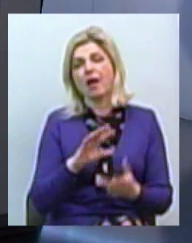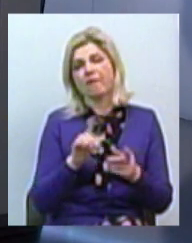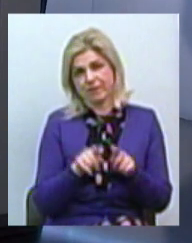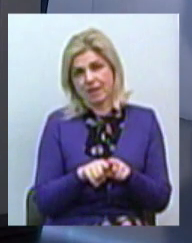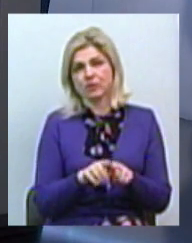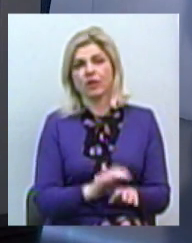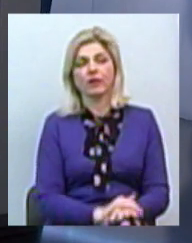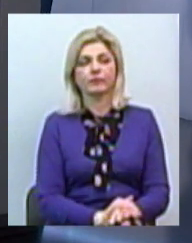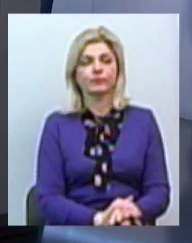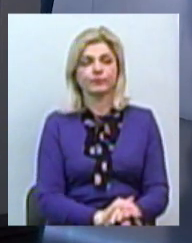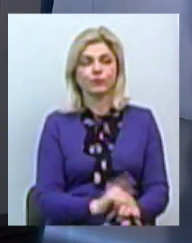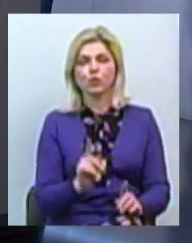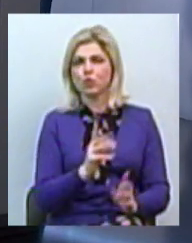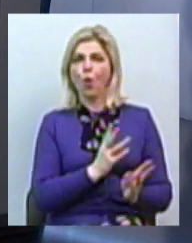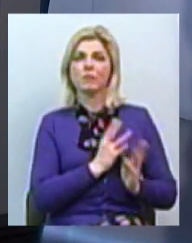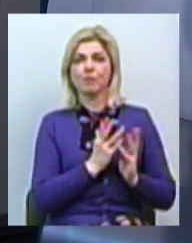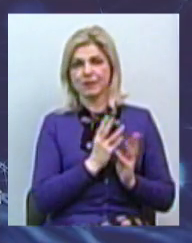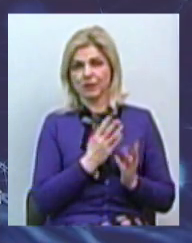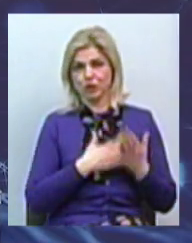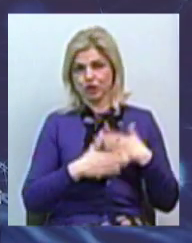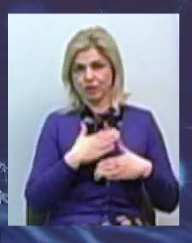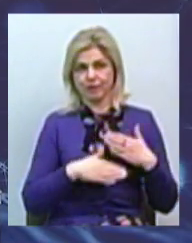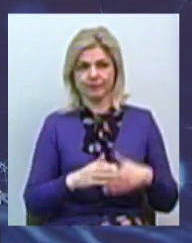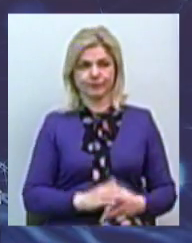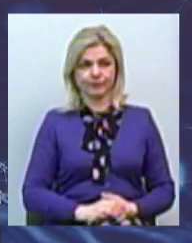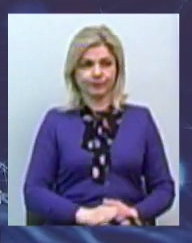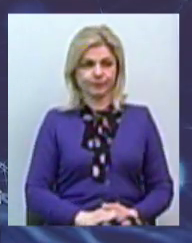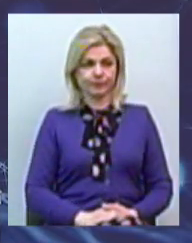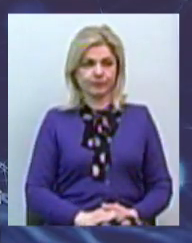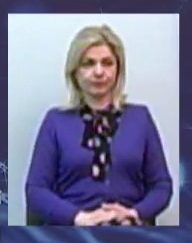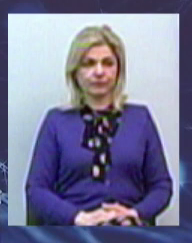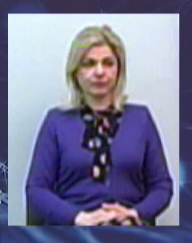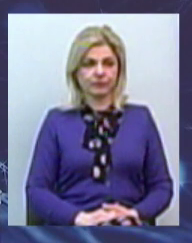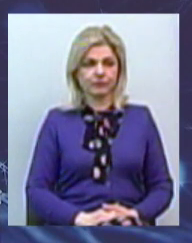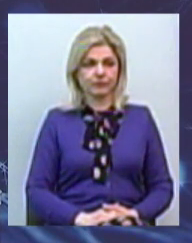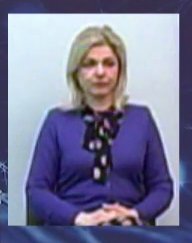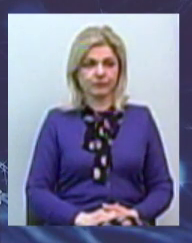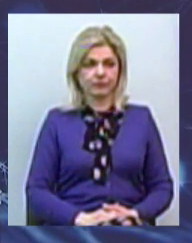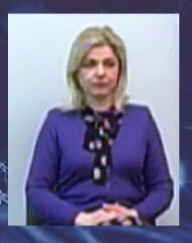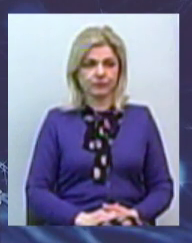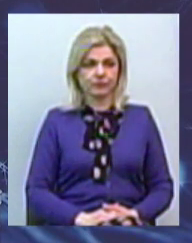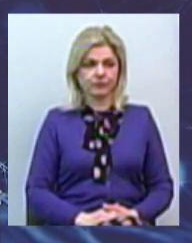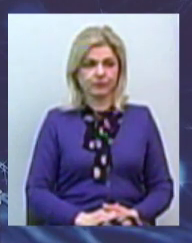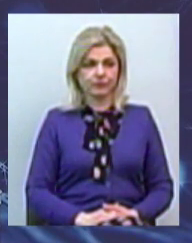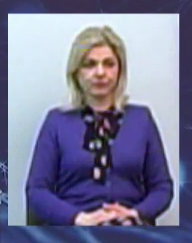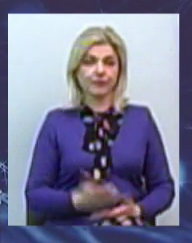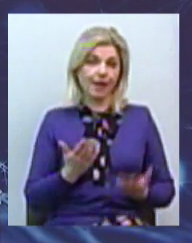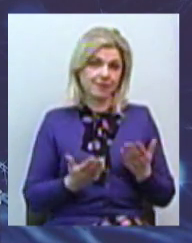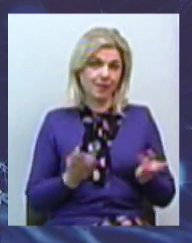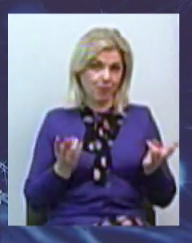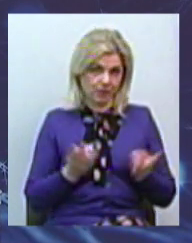таки, щось оптимістичне. Оптимістичне – це якщо можна. Якщо гроші. Ні, то перше, що це потрібно,